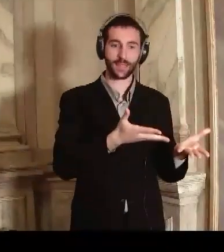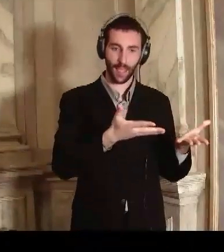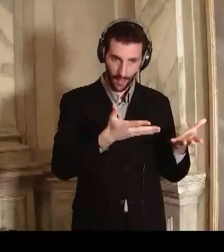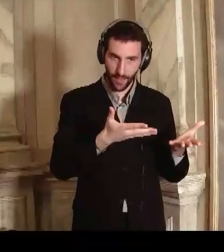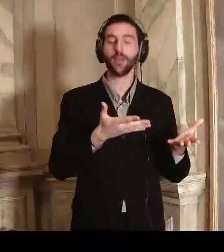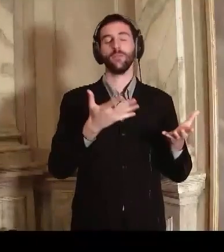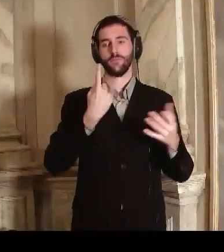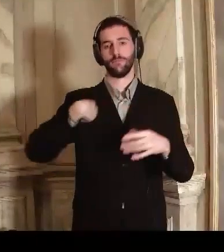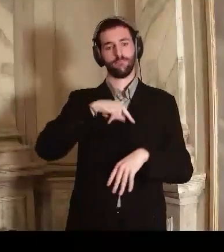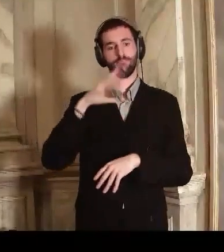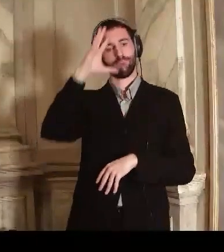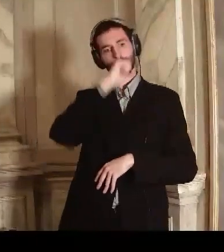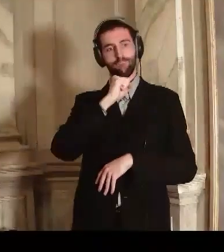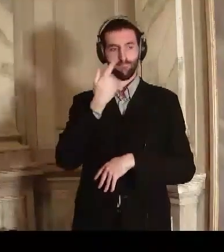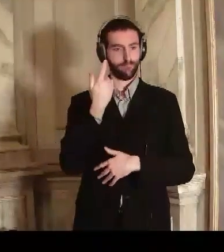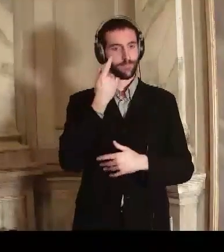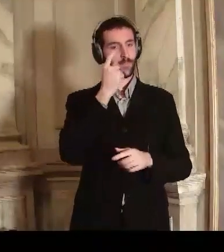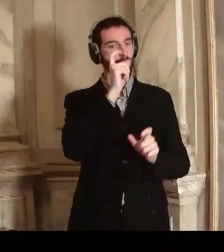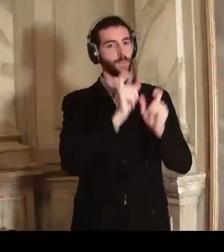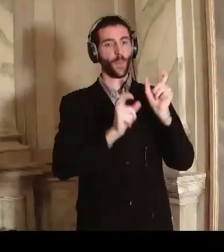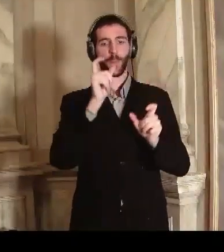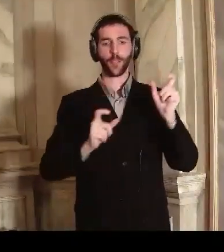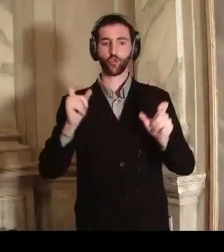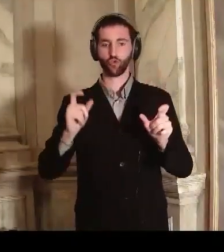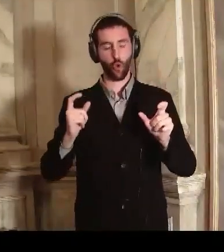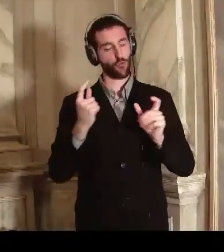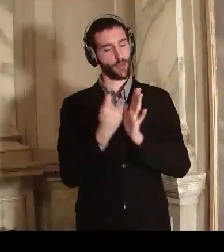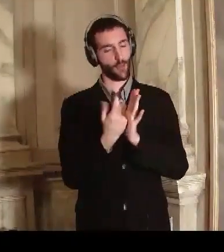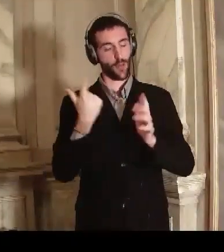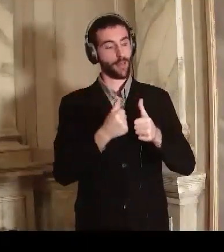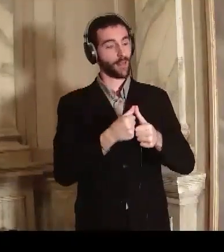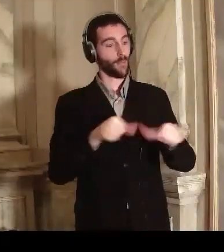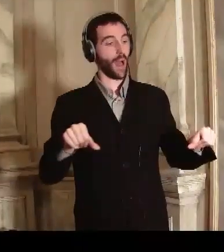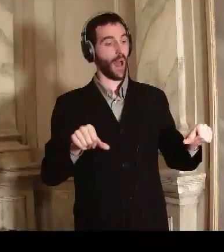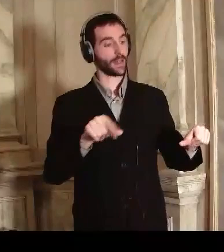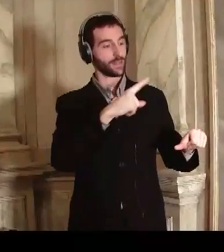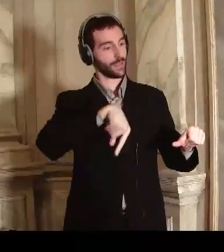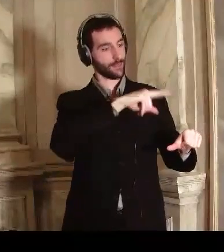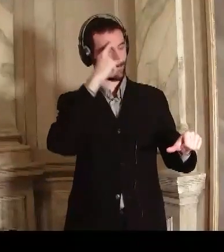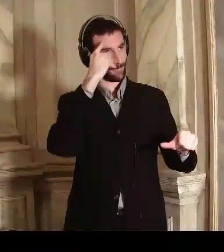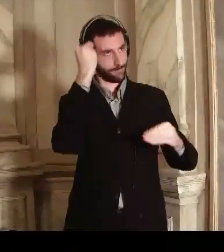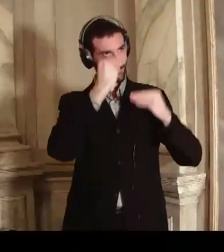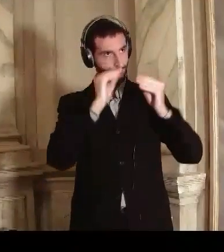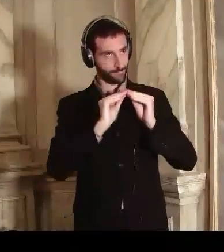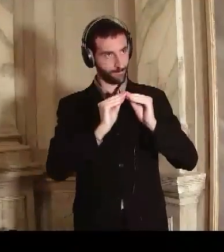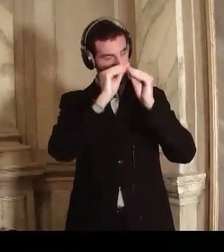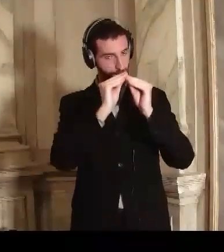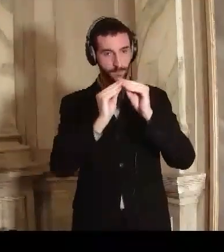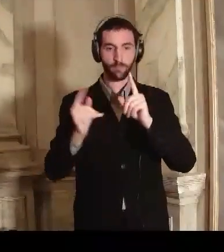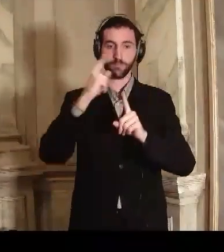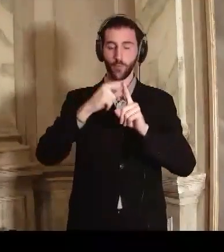pilastri fondamentali in cui poggeranno l'architettura del loro pensiero e le loro